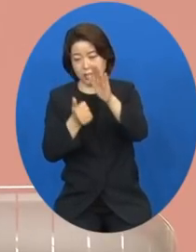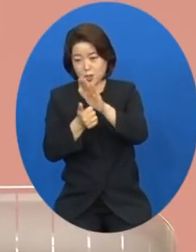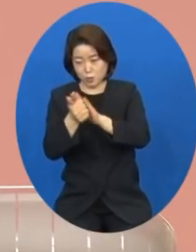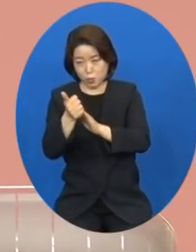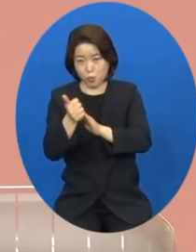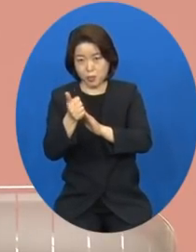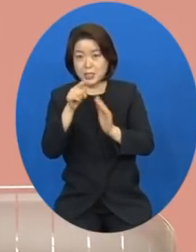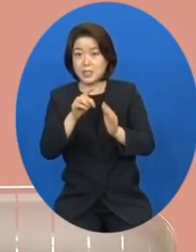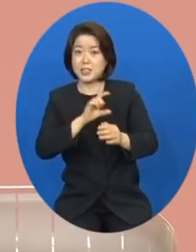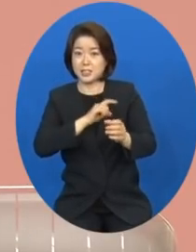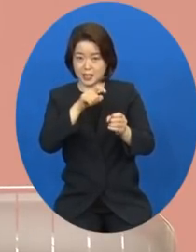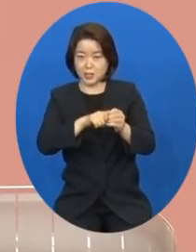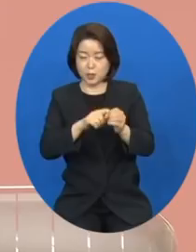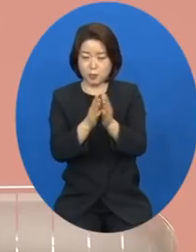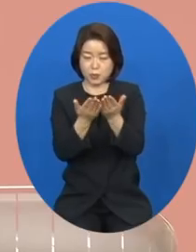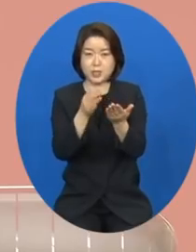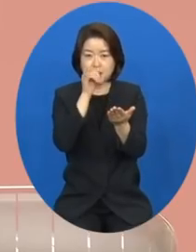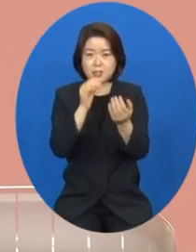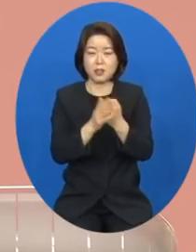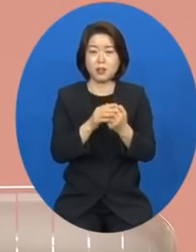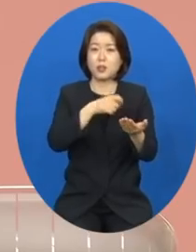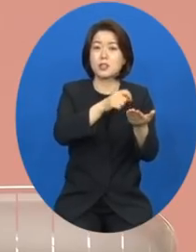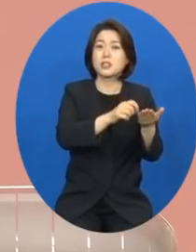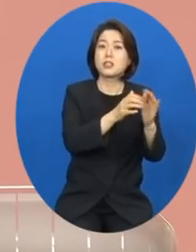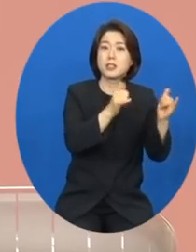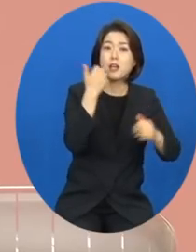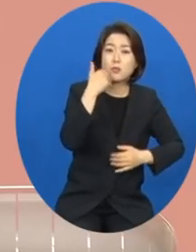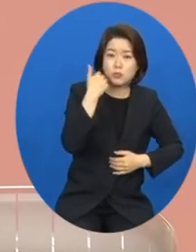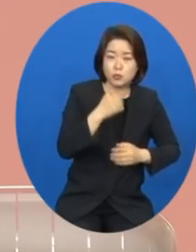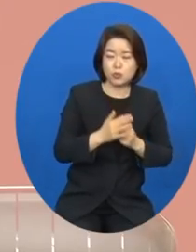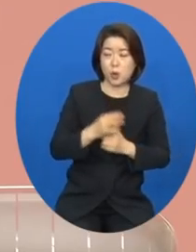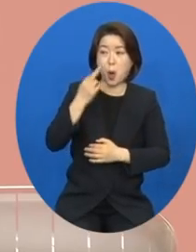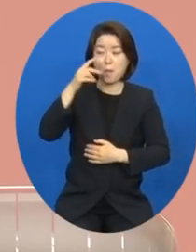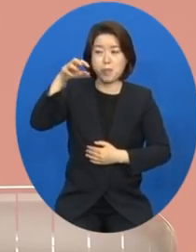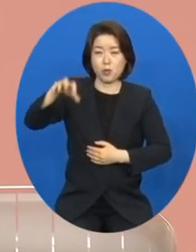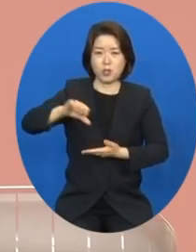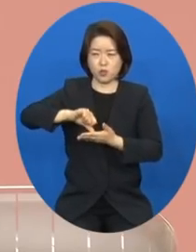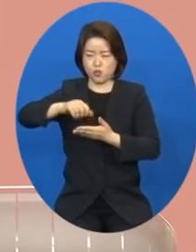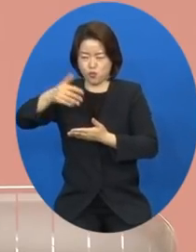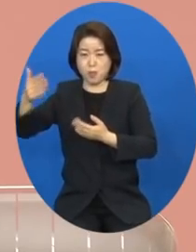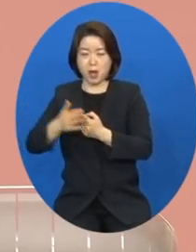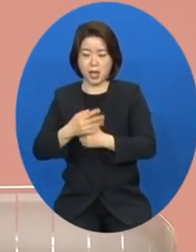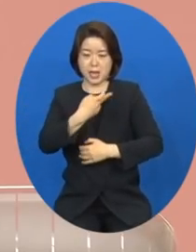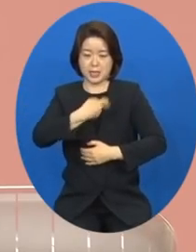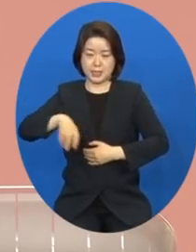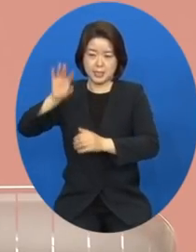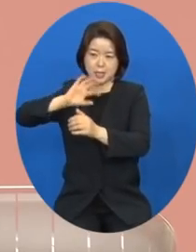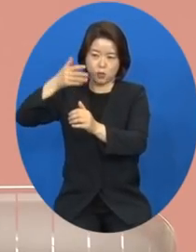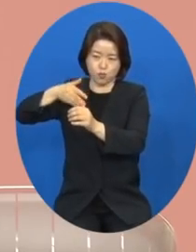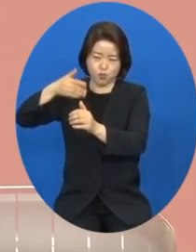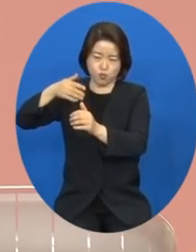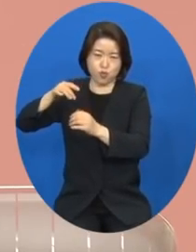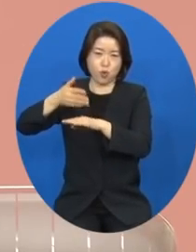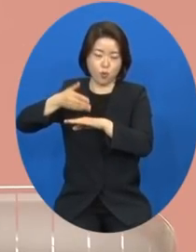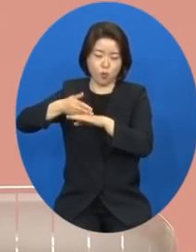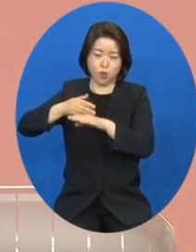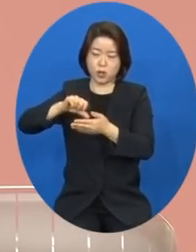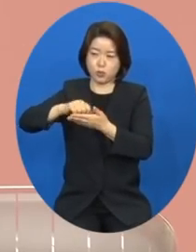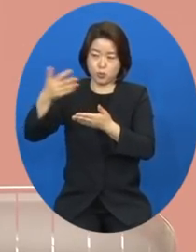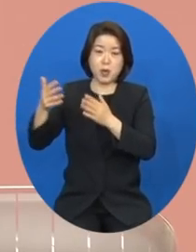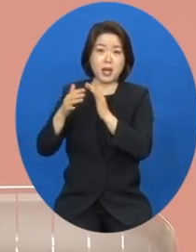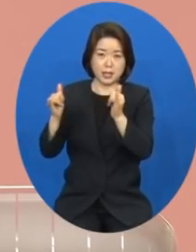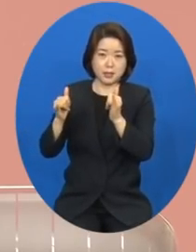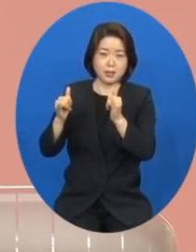있는데요 이 저자가 누구냐면 미국에서 유명한 교회 제자훈련 으로 유명한 교회인데 페라 m 철철 하던 곳입니다